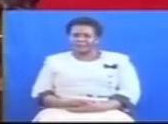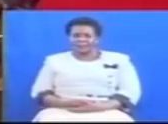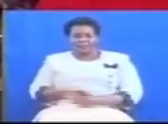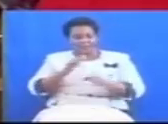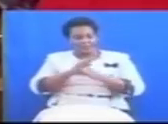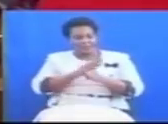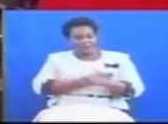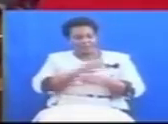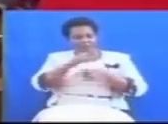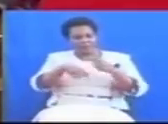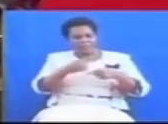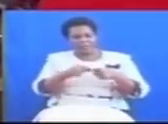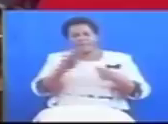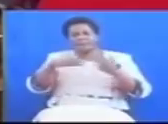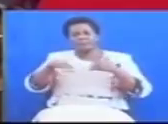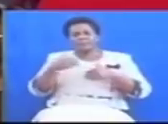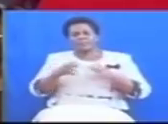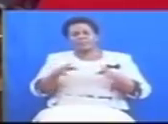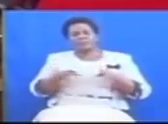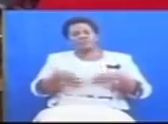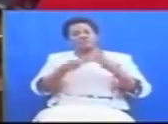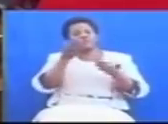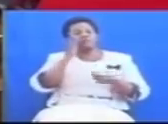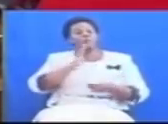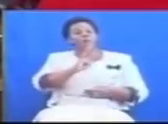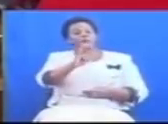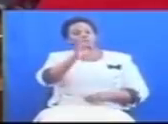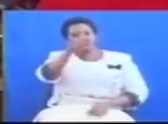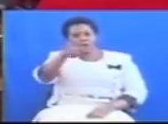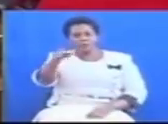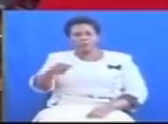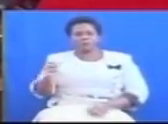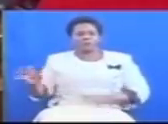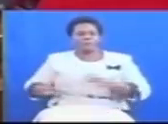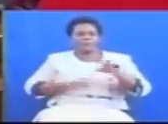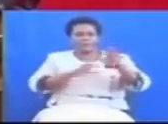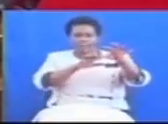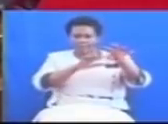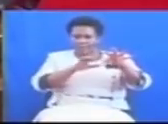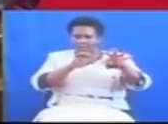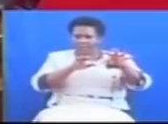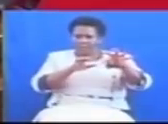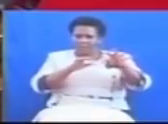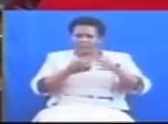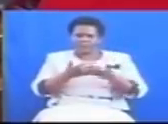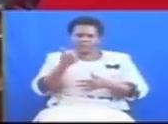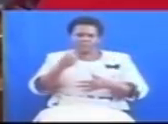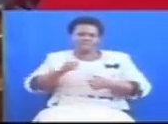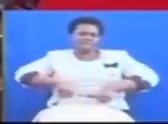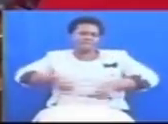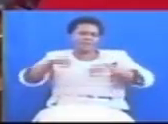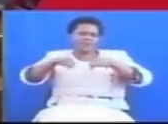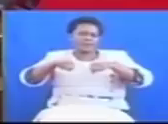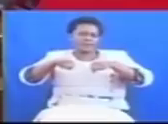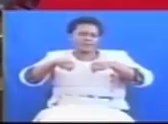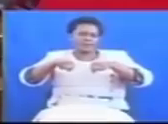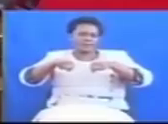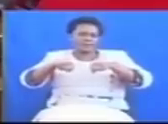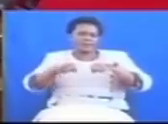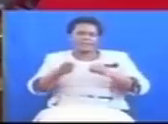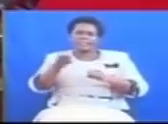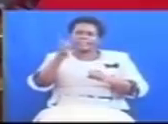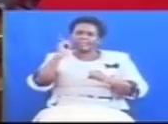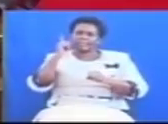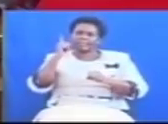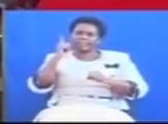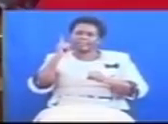sijaendelea, naomba nitoe pole kwa wakazi wa mkoa wa Manyara kufuatia kifo cha meneja wa TANESCO wa mkoa huo Manyara pamoja na meneja wa TANESCO wa